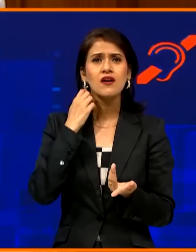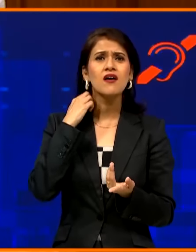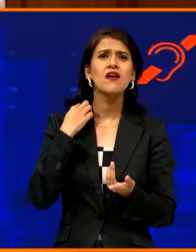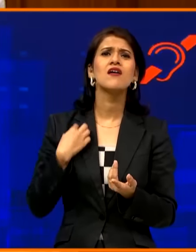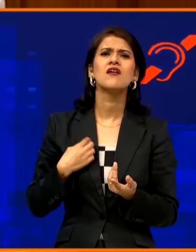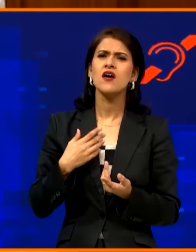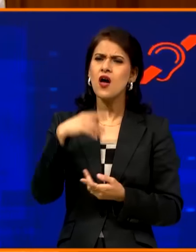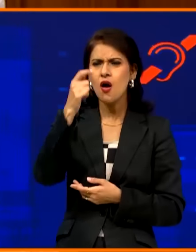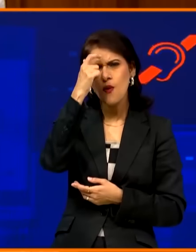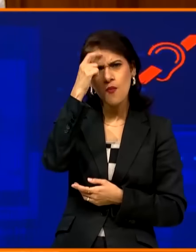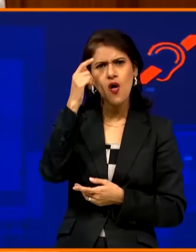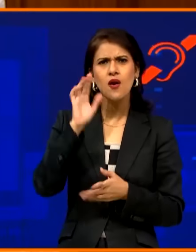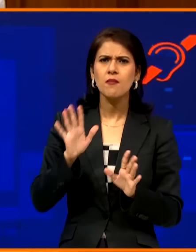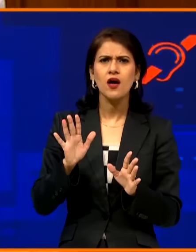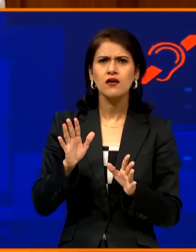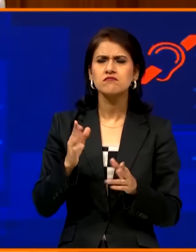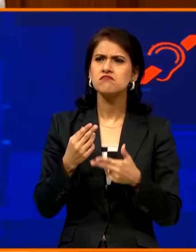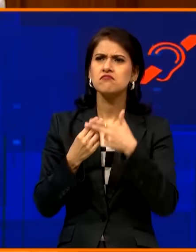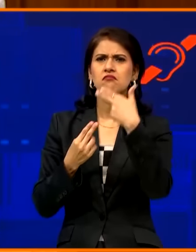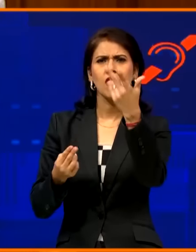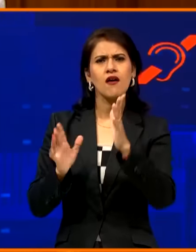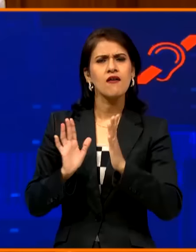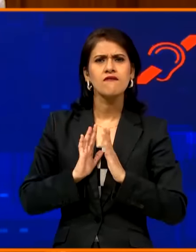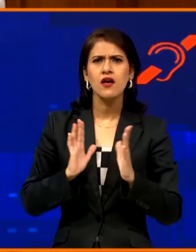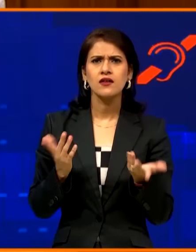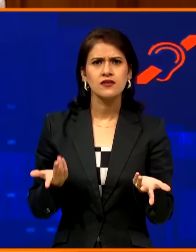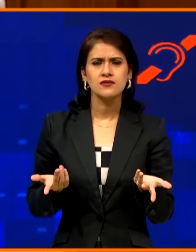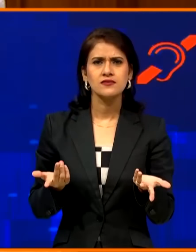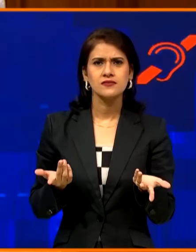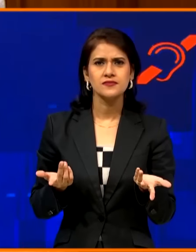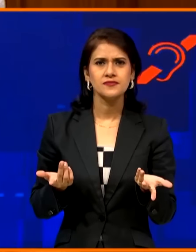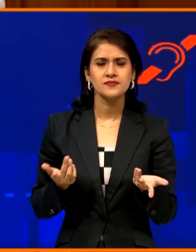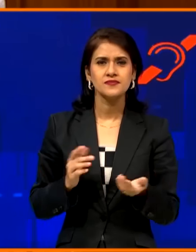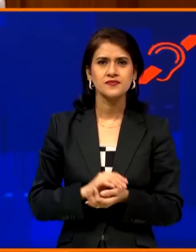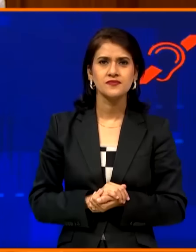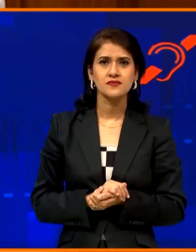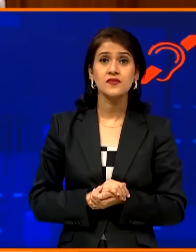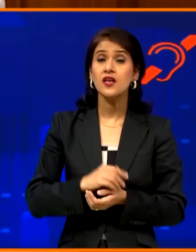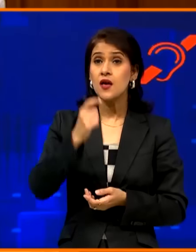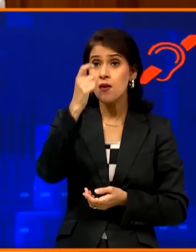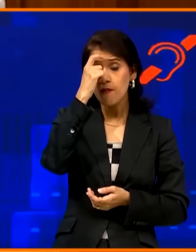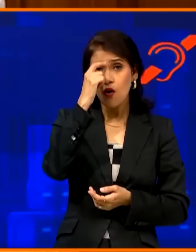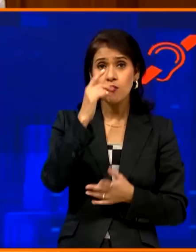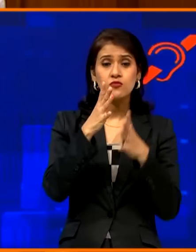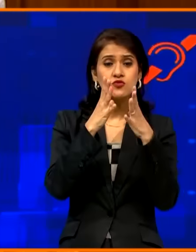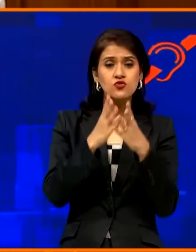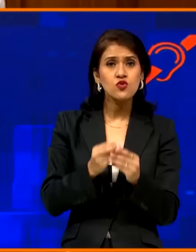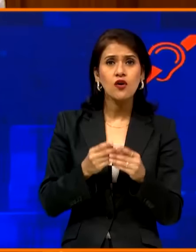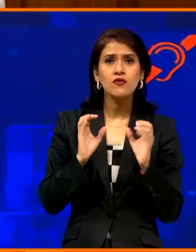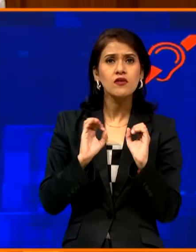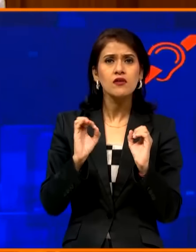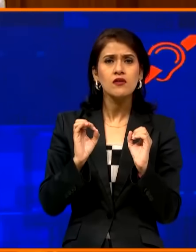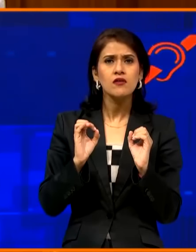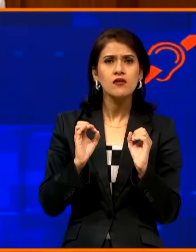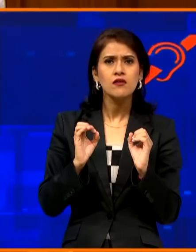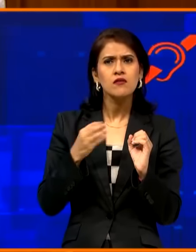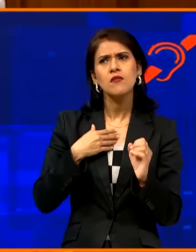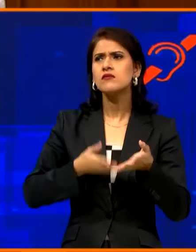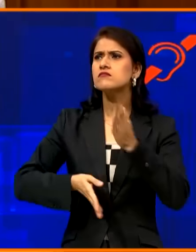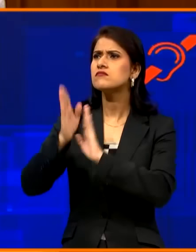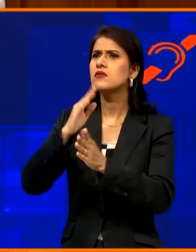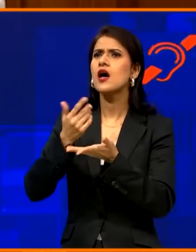उसको तो मैं भी बयान करूंगा जो प्रॉब्लम है अगर उसको सॉल्व नहीं करने की कोशिश होगी तो मैं सब जगह जाऊंगा